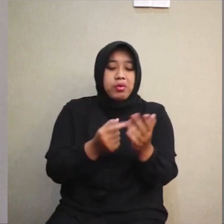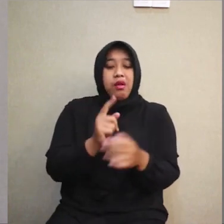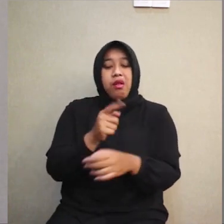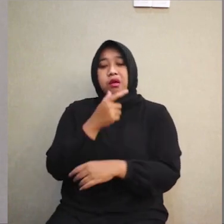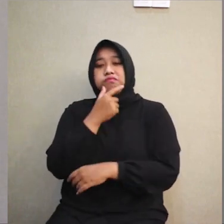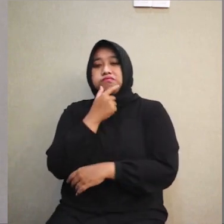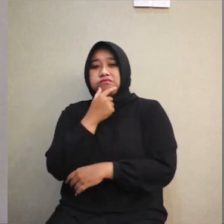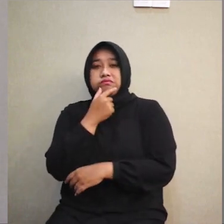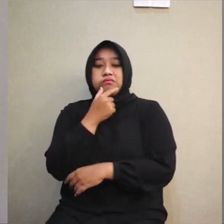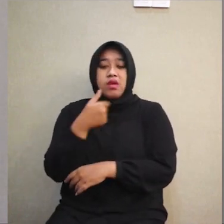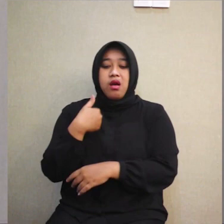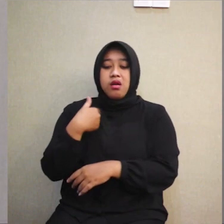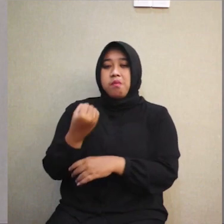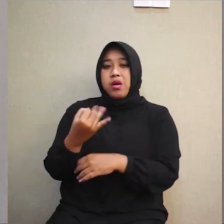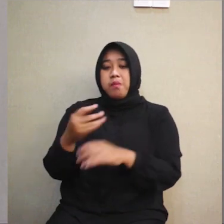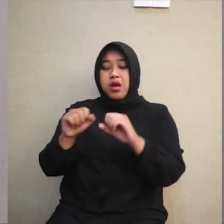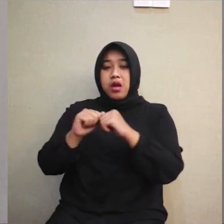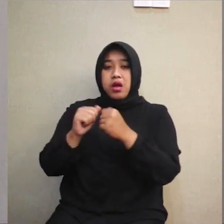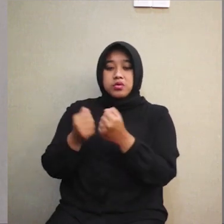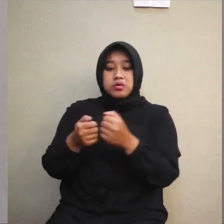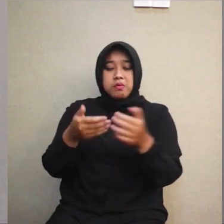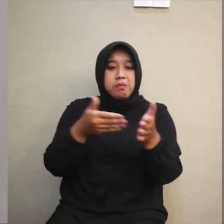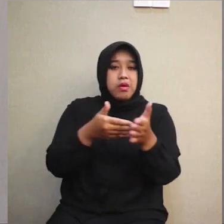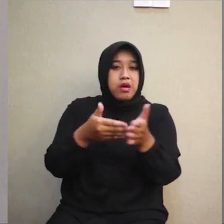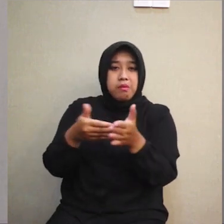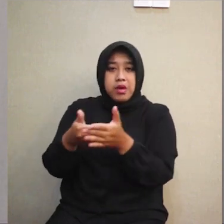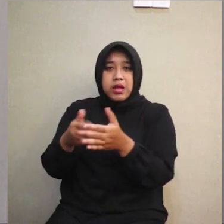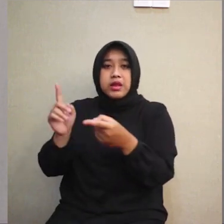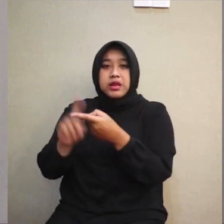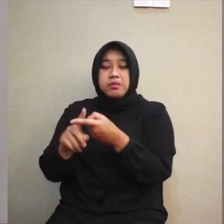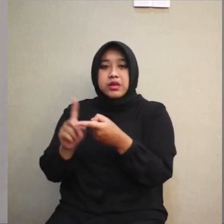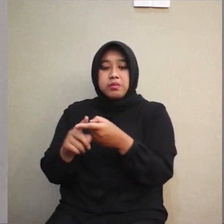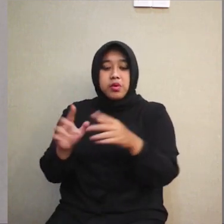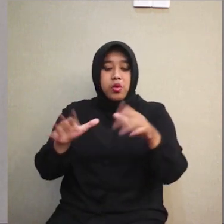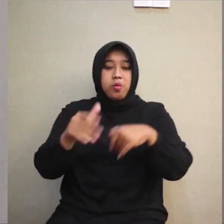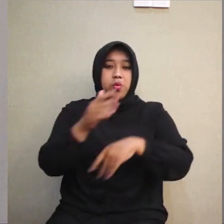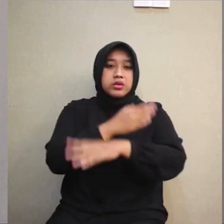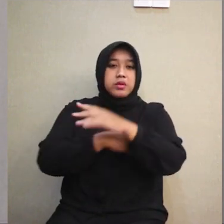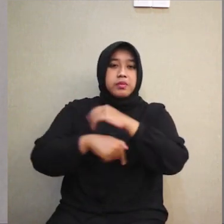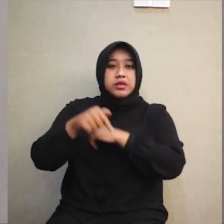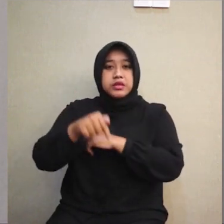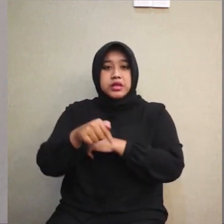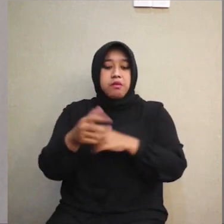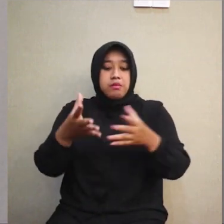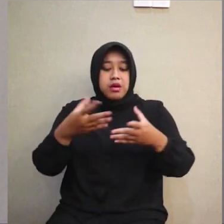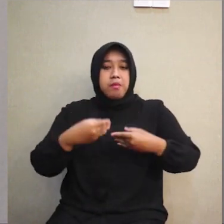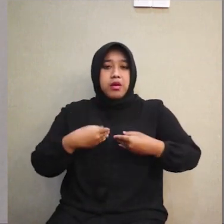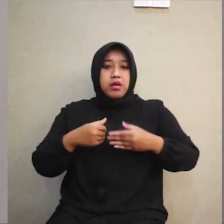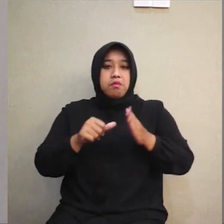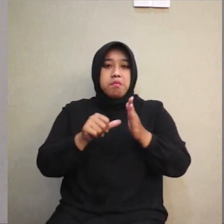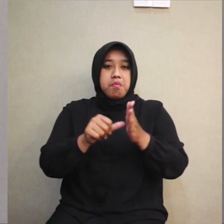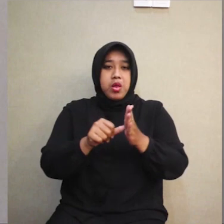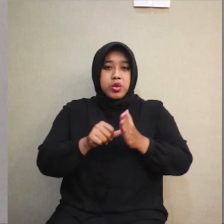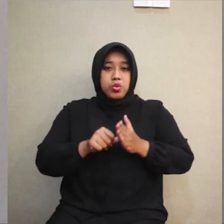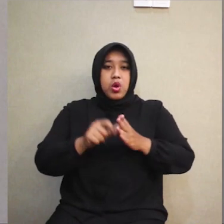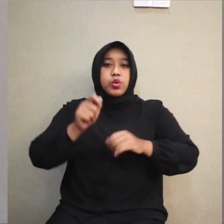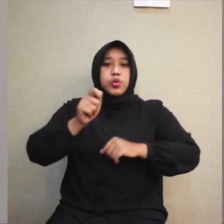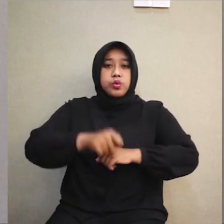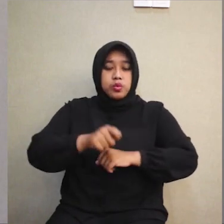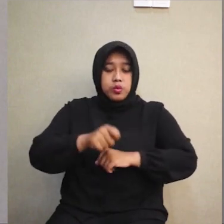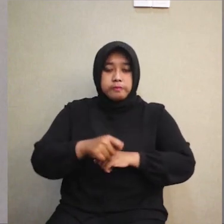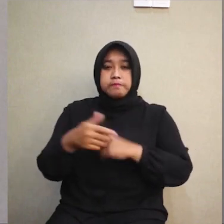dia dalam beberapa kasus juga menghambat teman-teman difabel untuk untuk memperoleh bantuan hukum dan